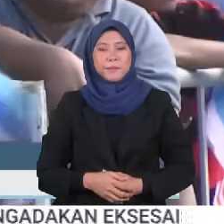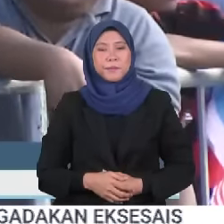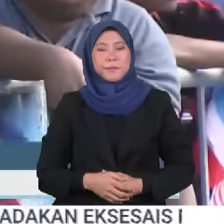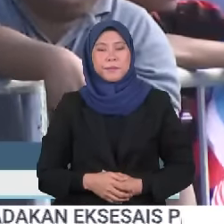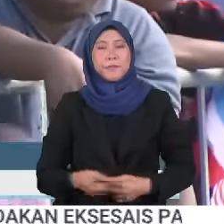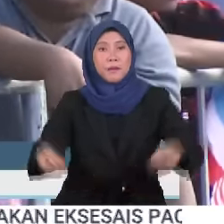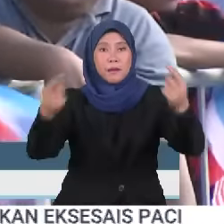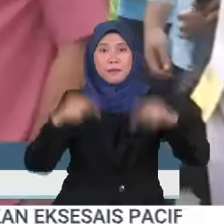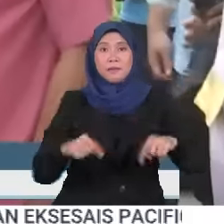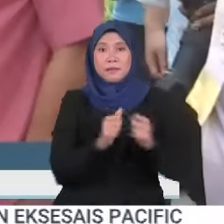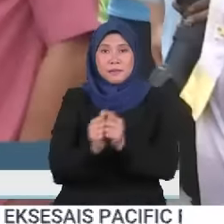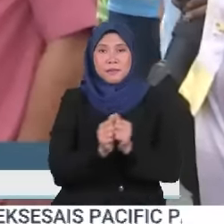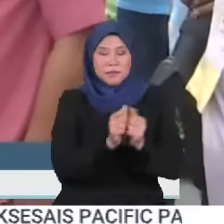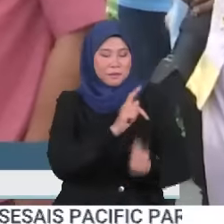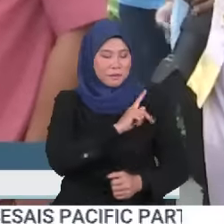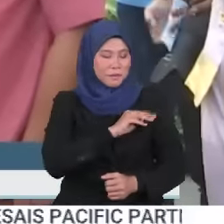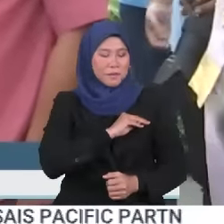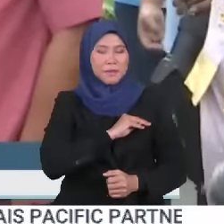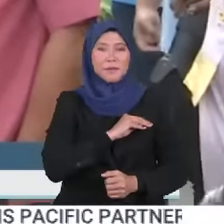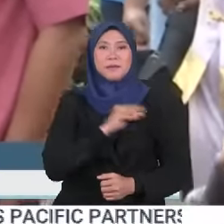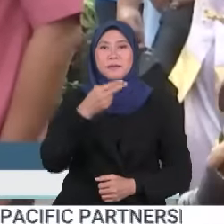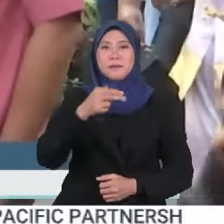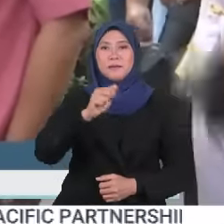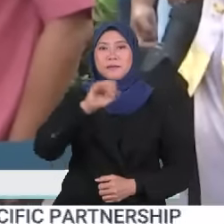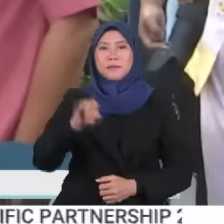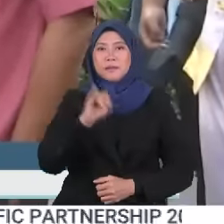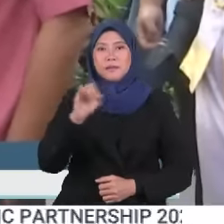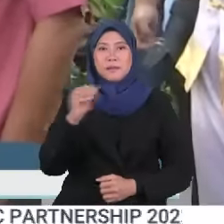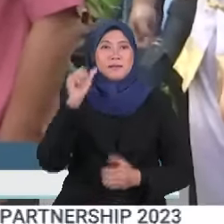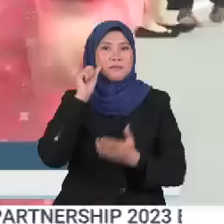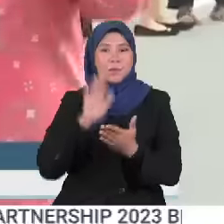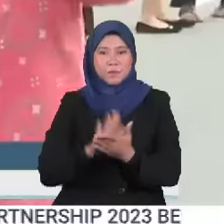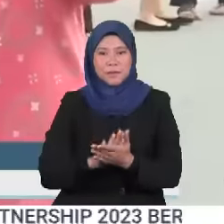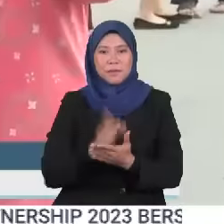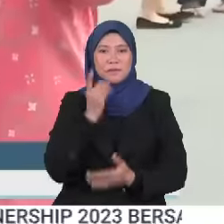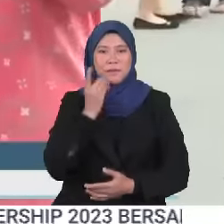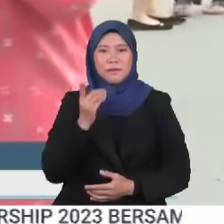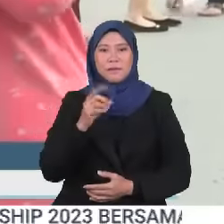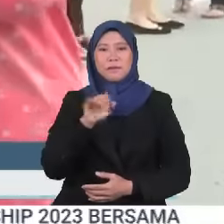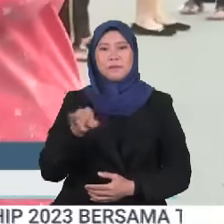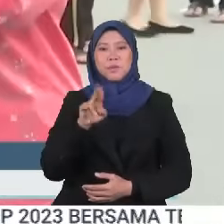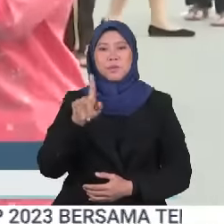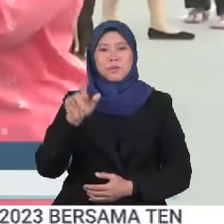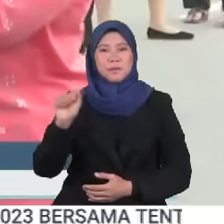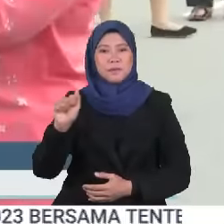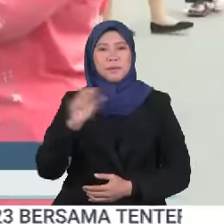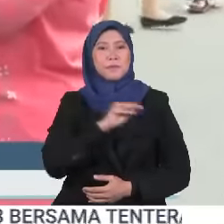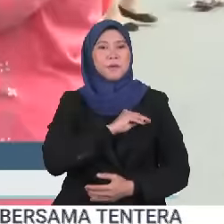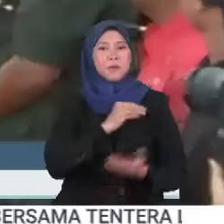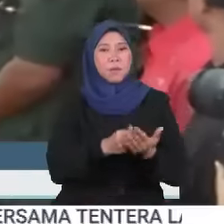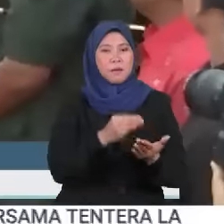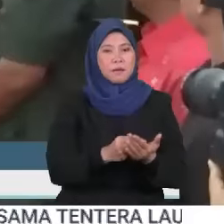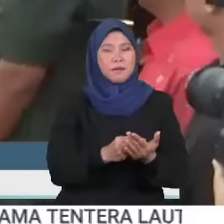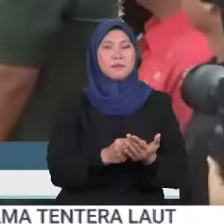hadir sama ketua mencuri Datu Sri Panglima Haji Junior dan istri Datin Sri Panglima Julia salak mencuri keuangan